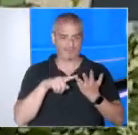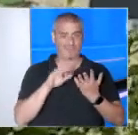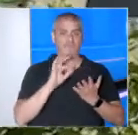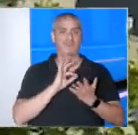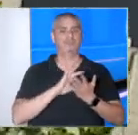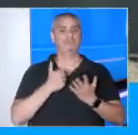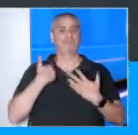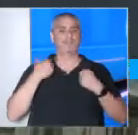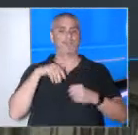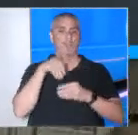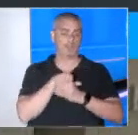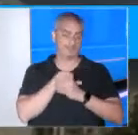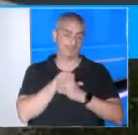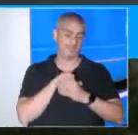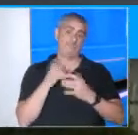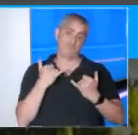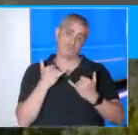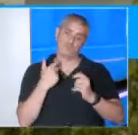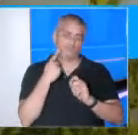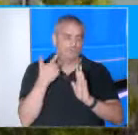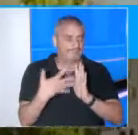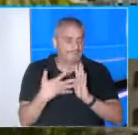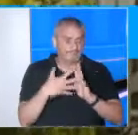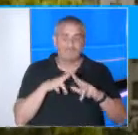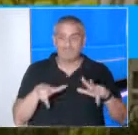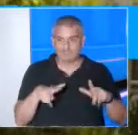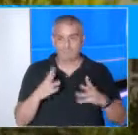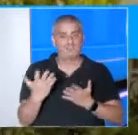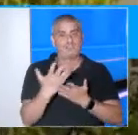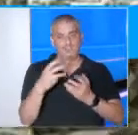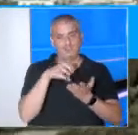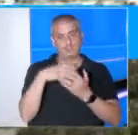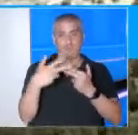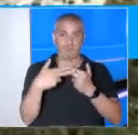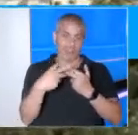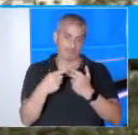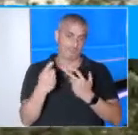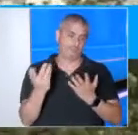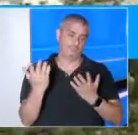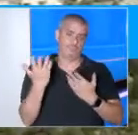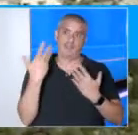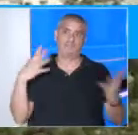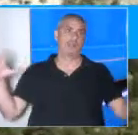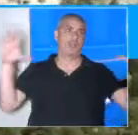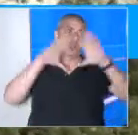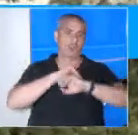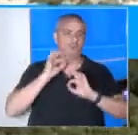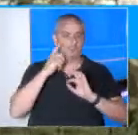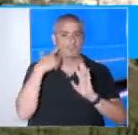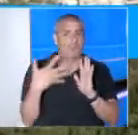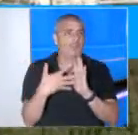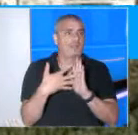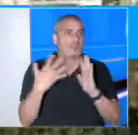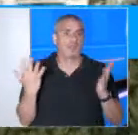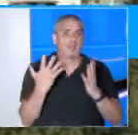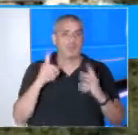פנים. כרגע מקיימים כאן הערכת מצב ביישוב סמוך לקראת רדת החשיכה, ובאמת לבחון כיצד